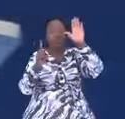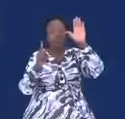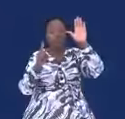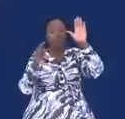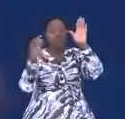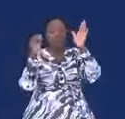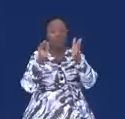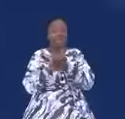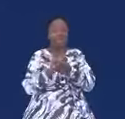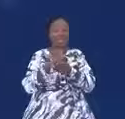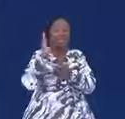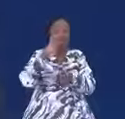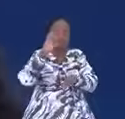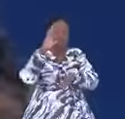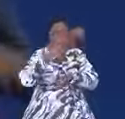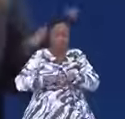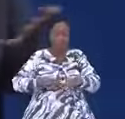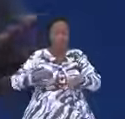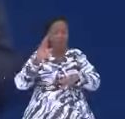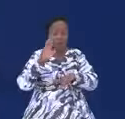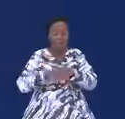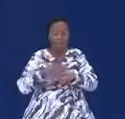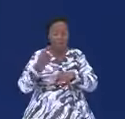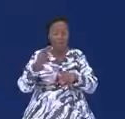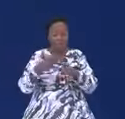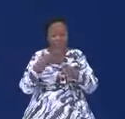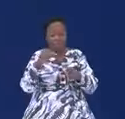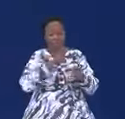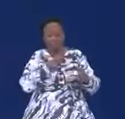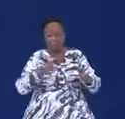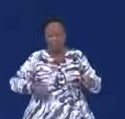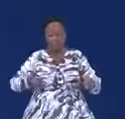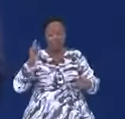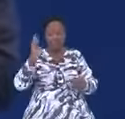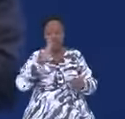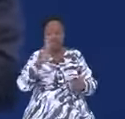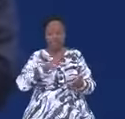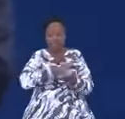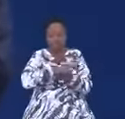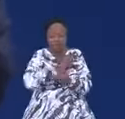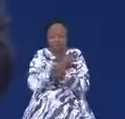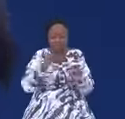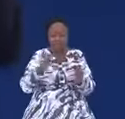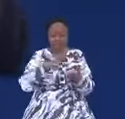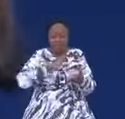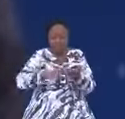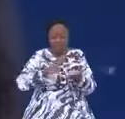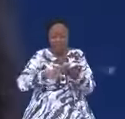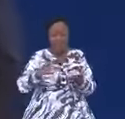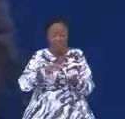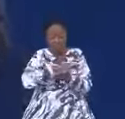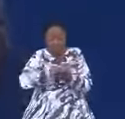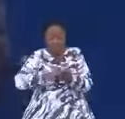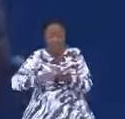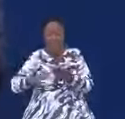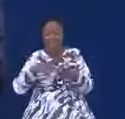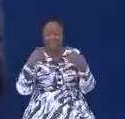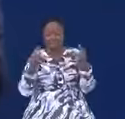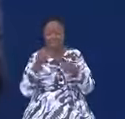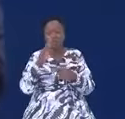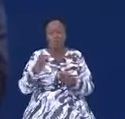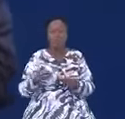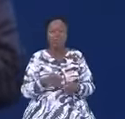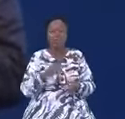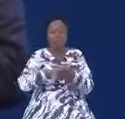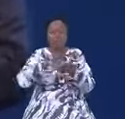sera sauvé pardonnez purifier et les péchés seront effacés si tu lève la